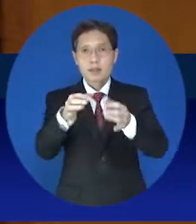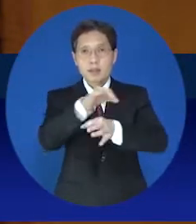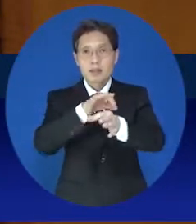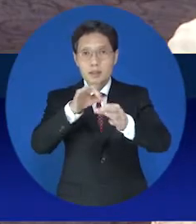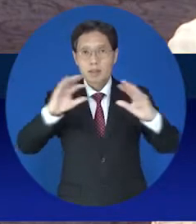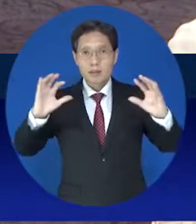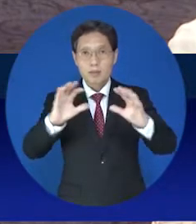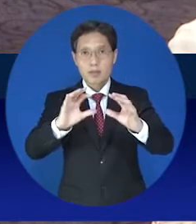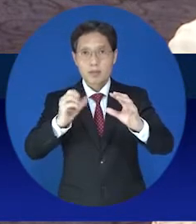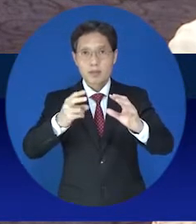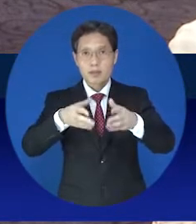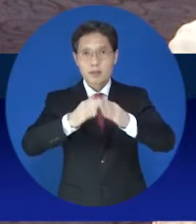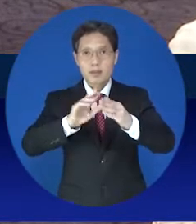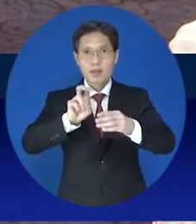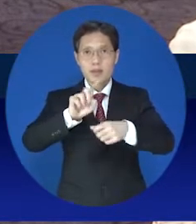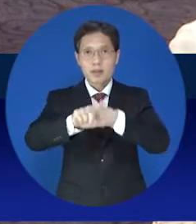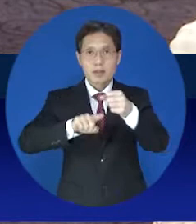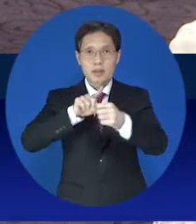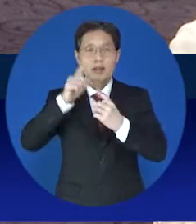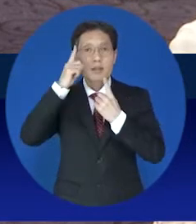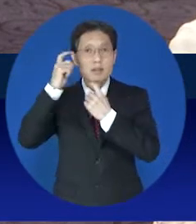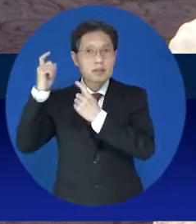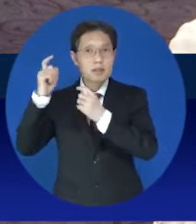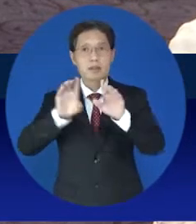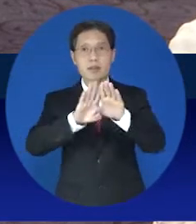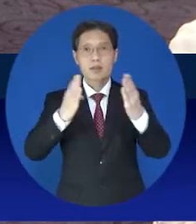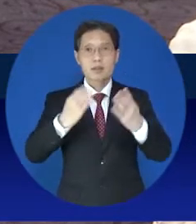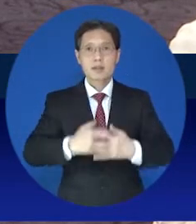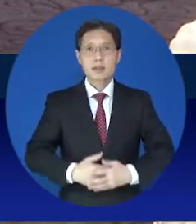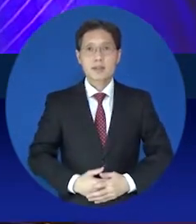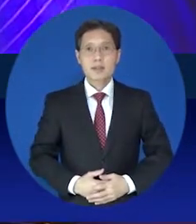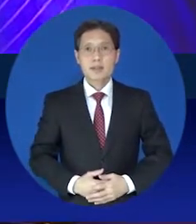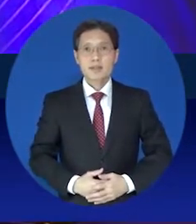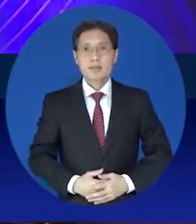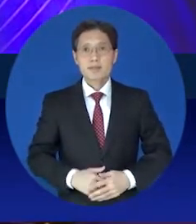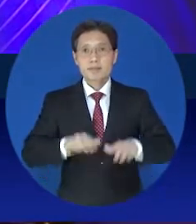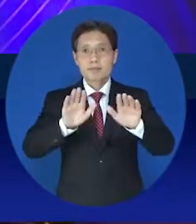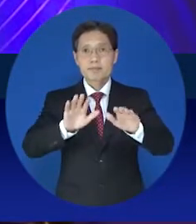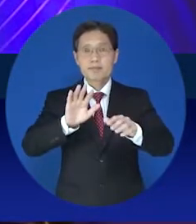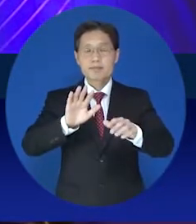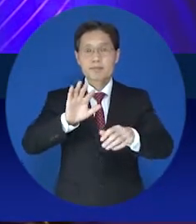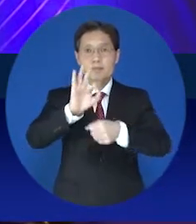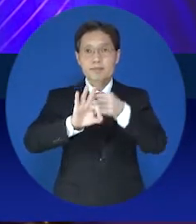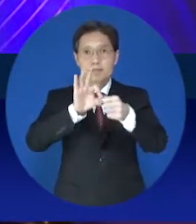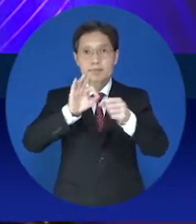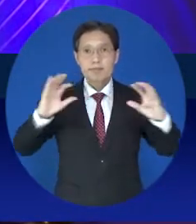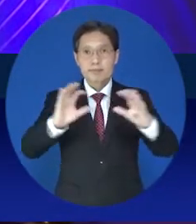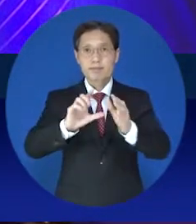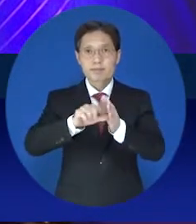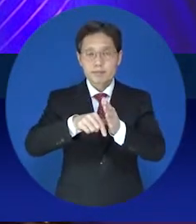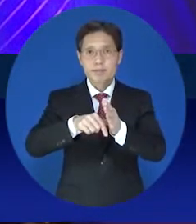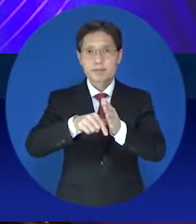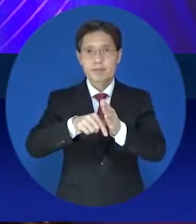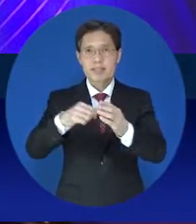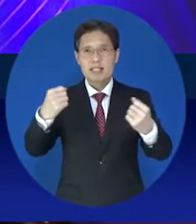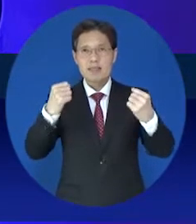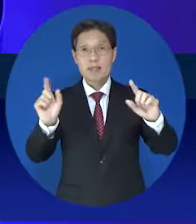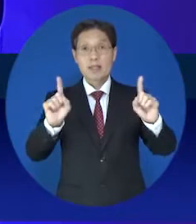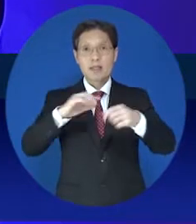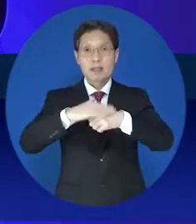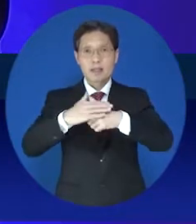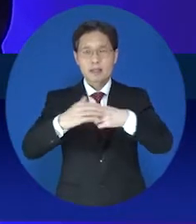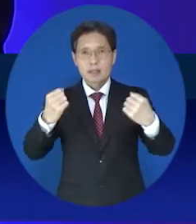경제인 대회 및 창립 21주년 기념식 을 열었습니다 올해로 10회를 맞은 이번 대회는 힘내라 대구